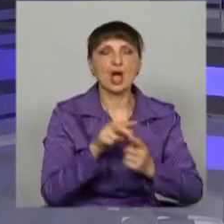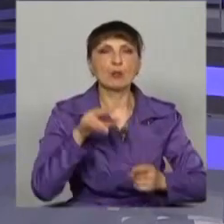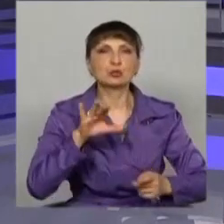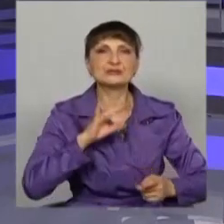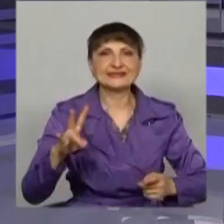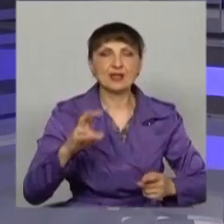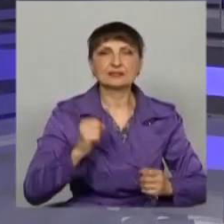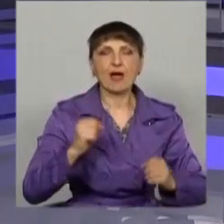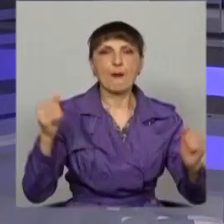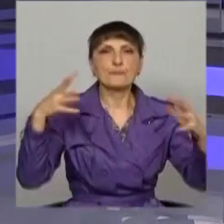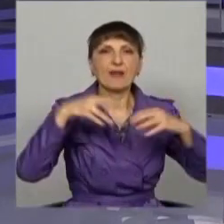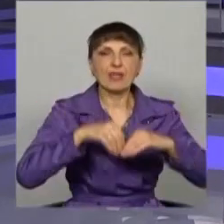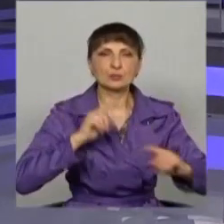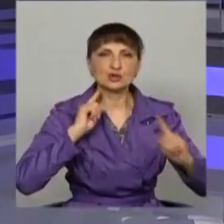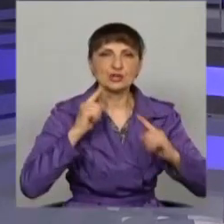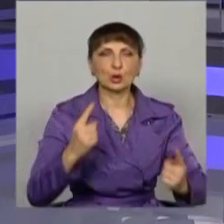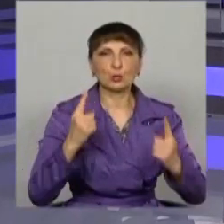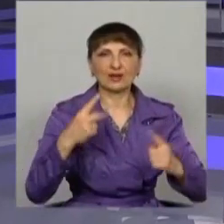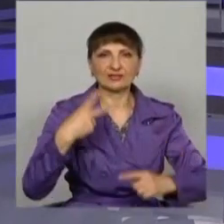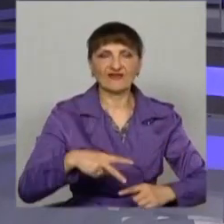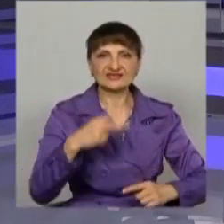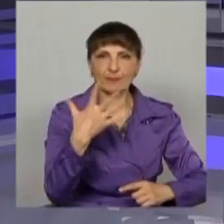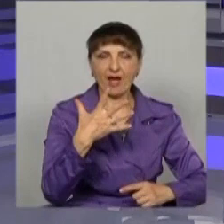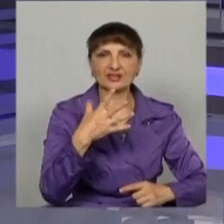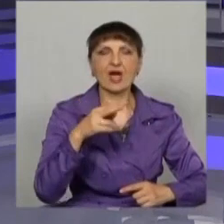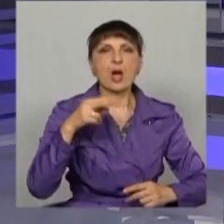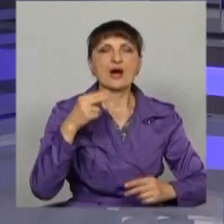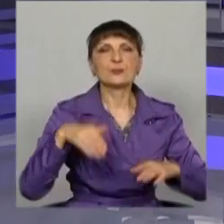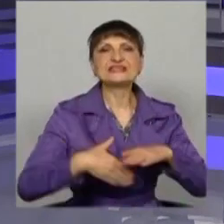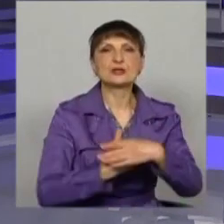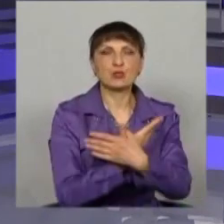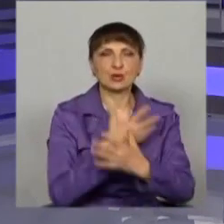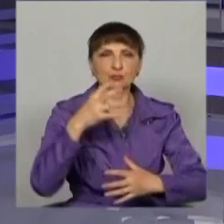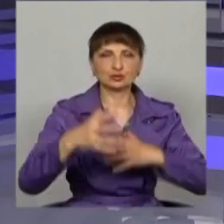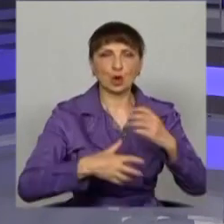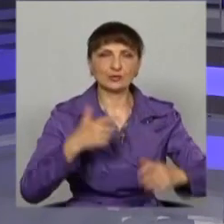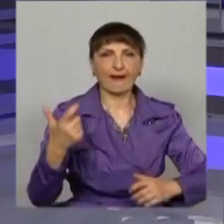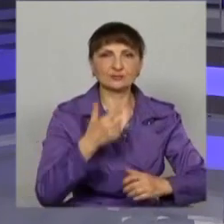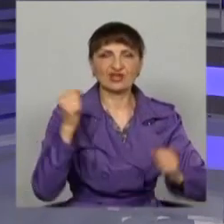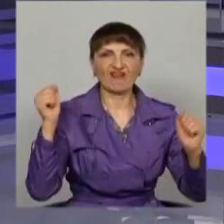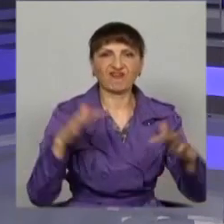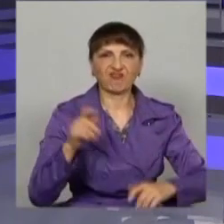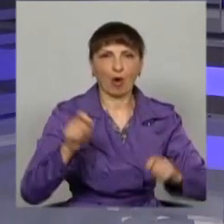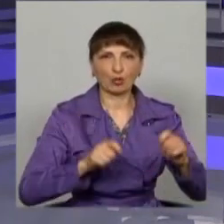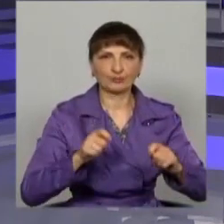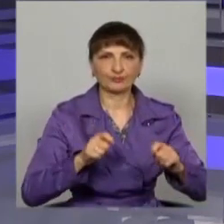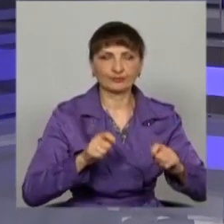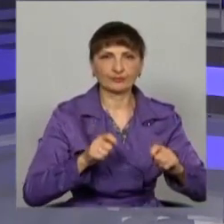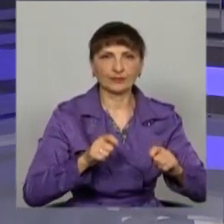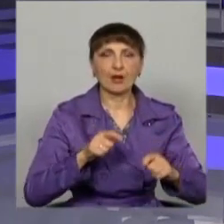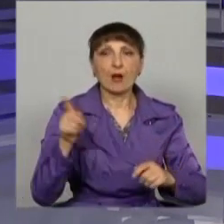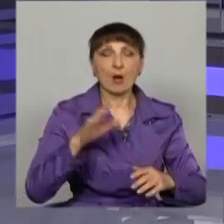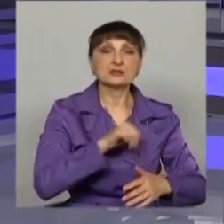Путиным на пленарном заседании юбилейного 25-го Петербургского международного экономического форума. Самые яркие